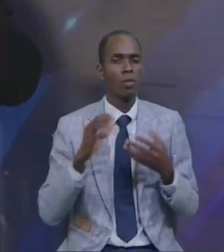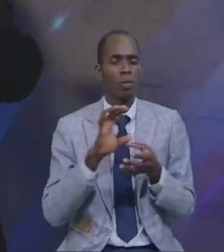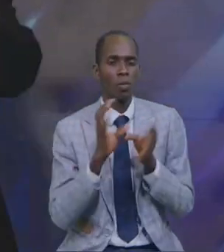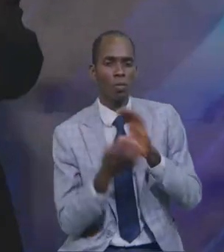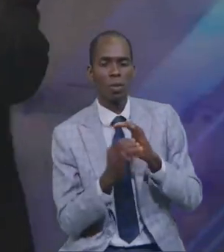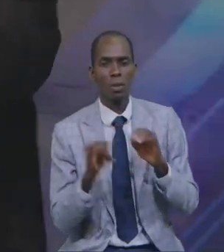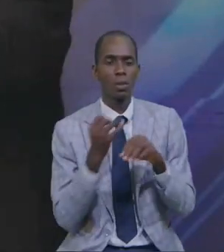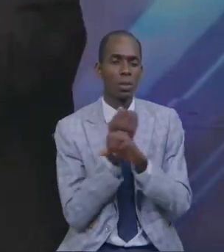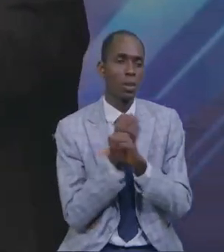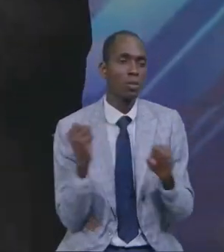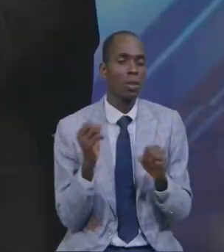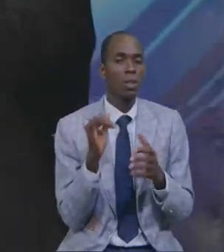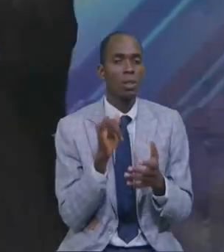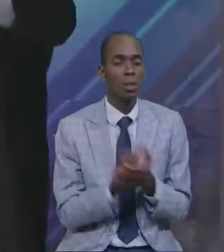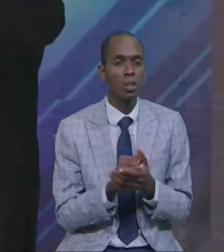Deuxièmement, c'est